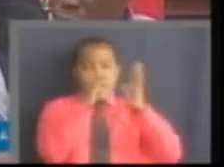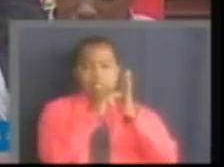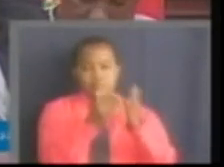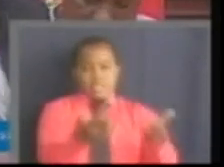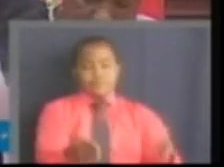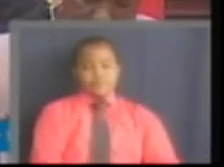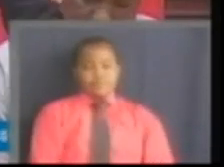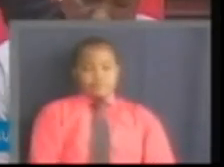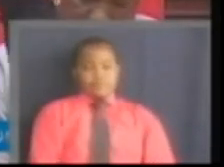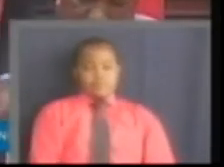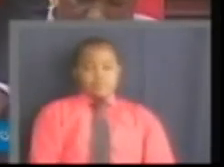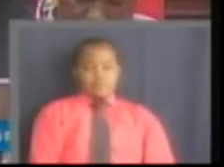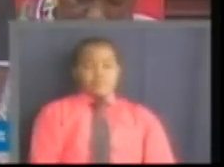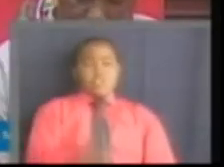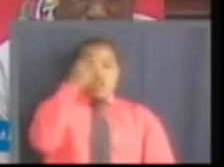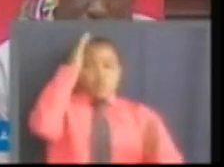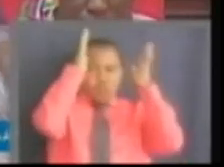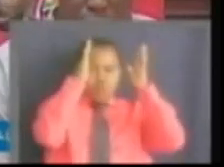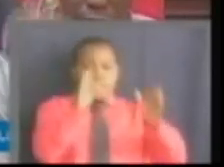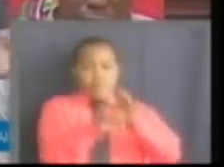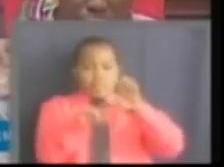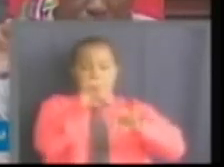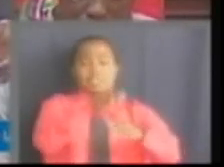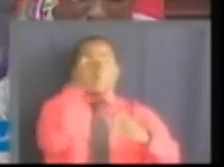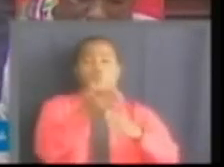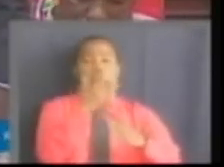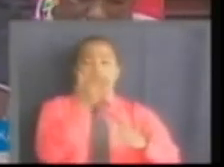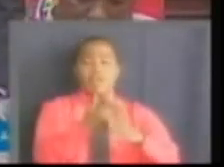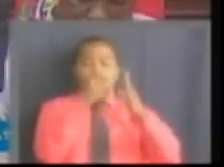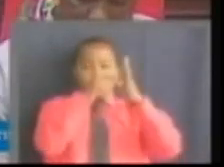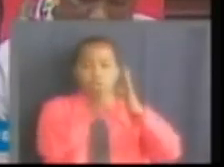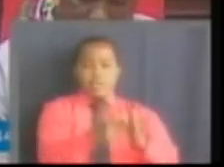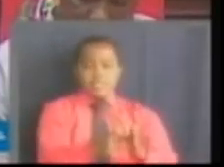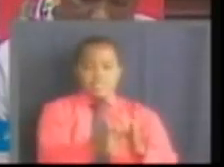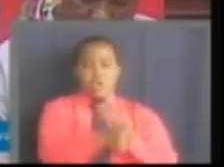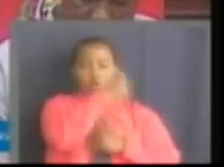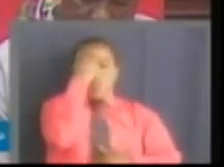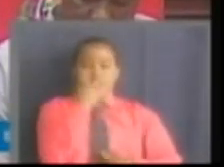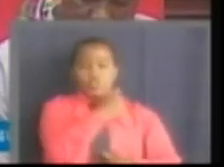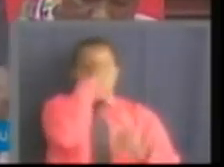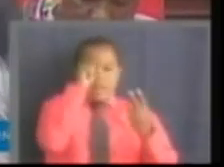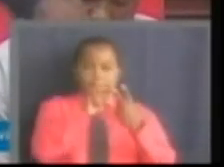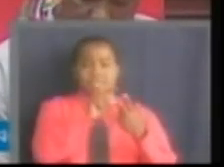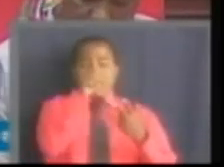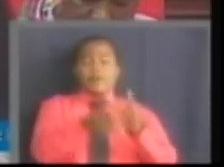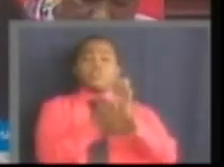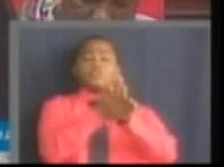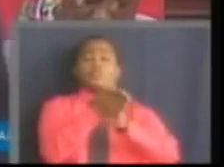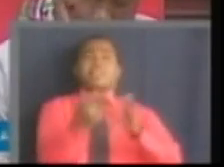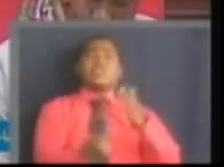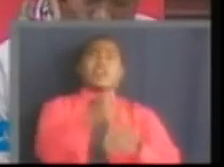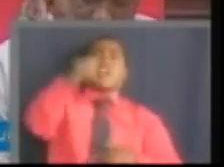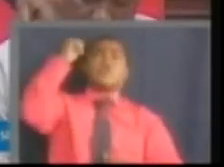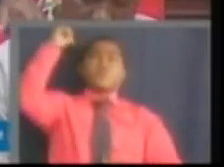Sura mbili. Mheshimiwa mwenyekiti, uzoefu unaonesha kwa sura mbili ambazo tumeanza nazo tangu majuzi